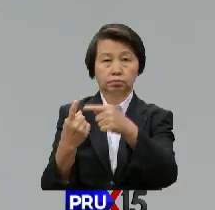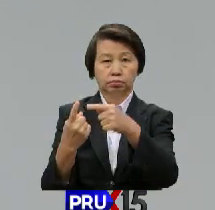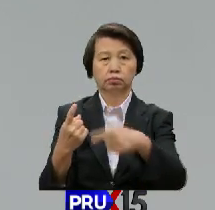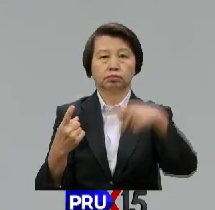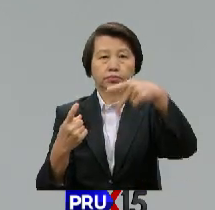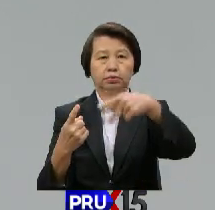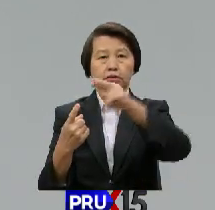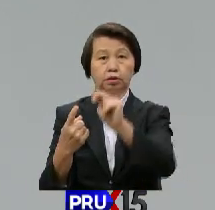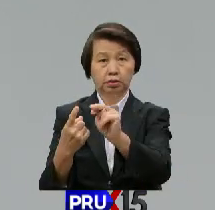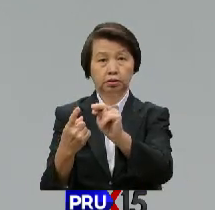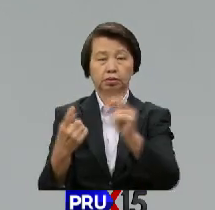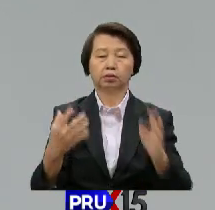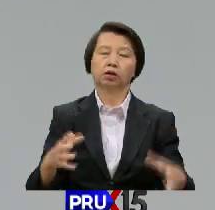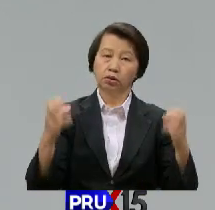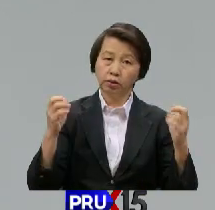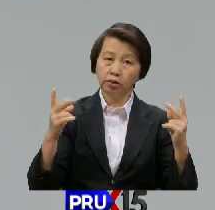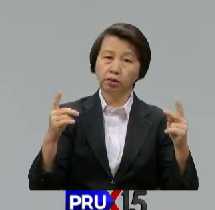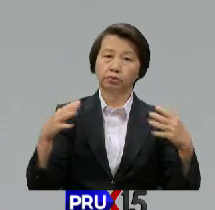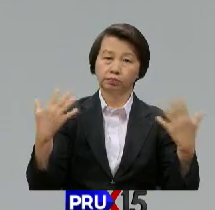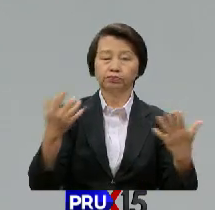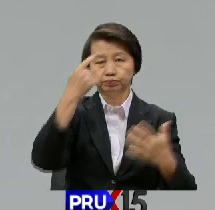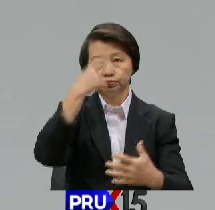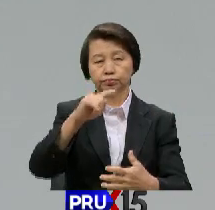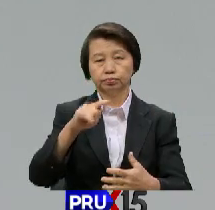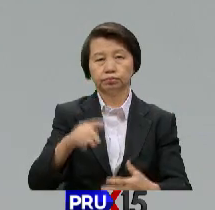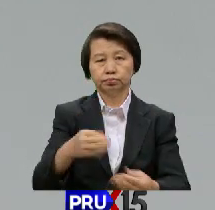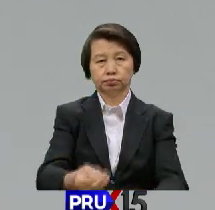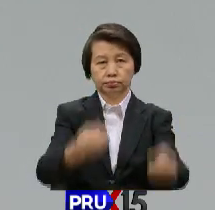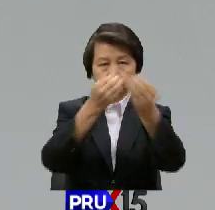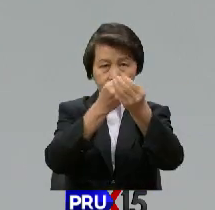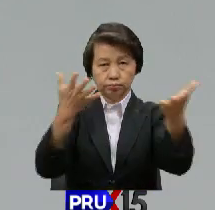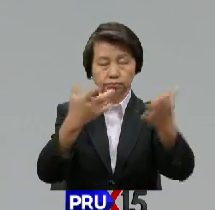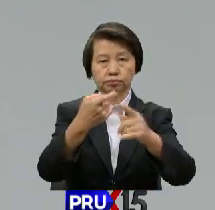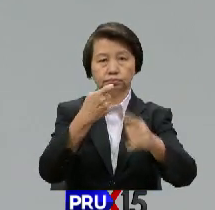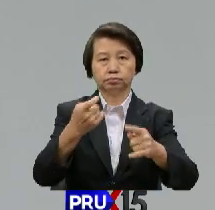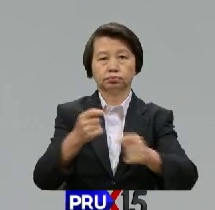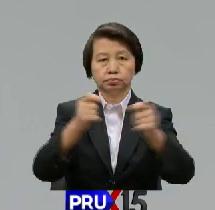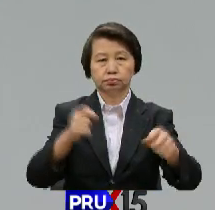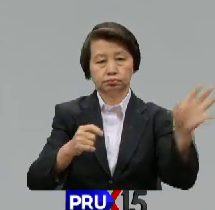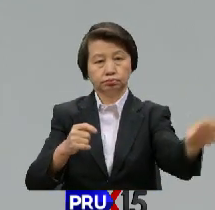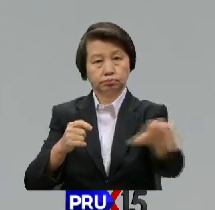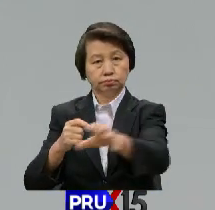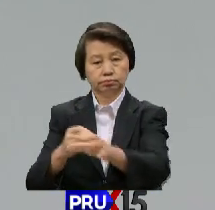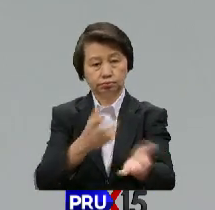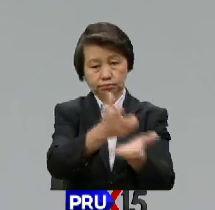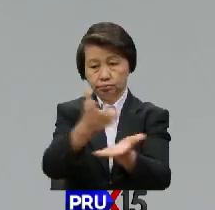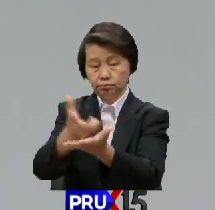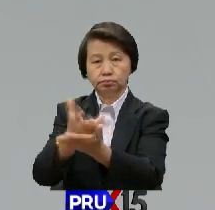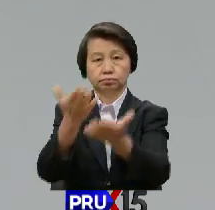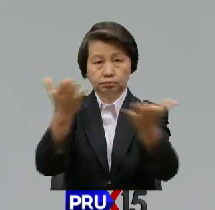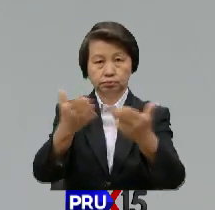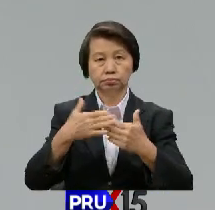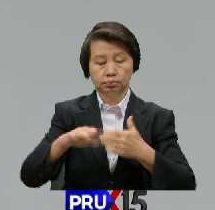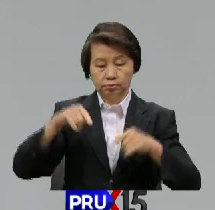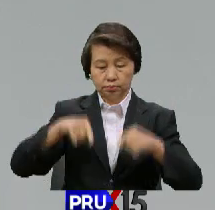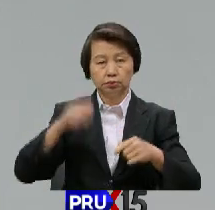nasional Oke Saka itu dahulu untuk informasi daripada lokasi-lokasi yang kami bawakan kepada anda seperti